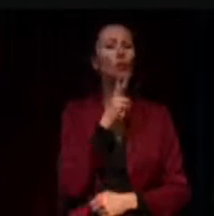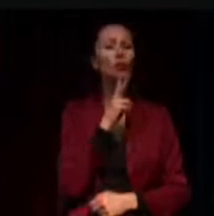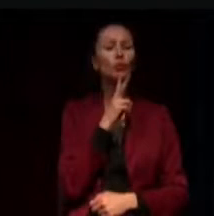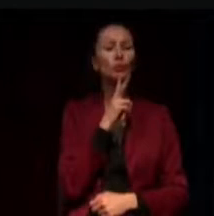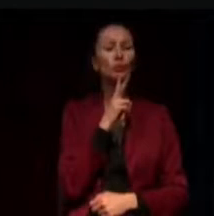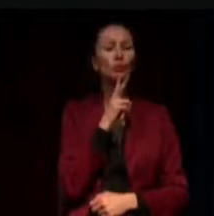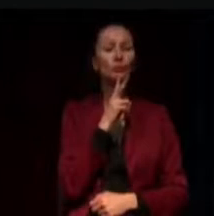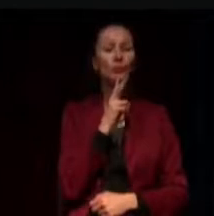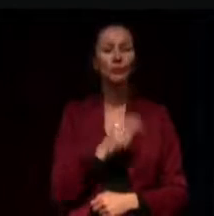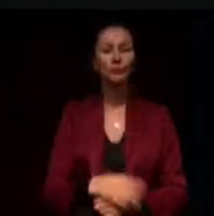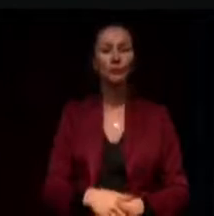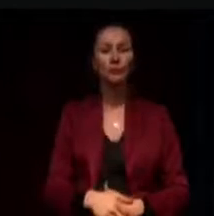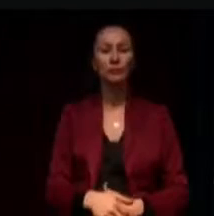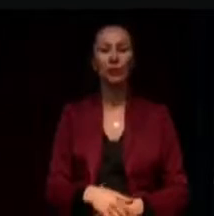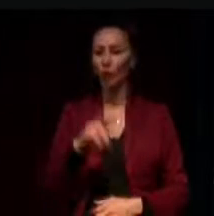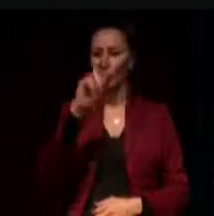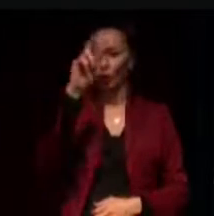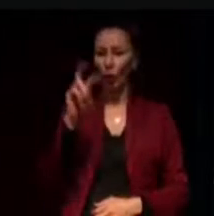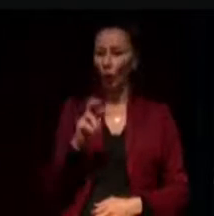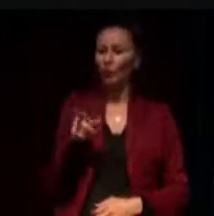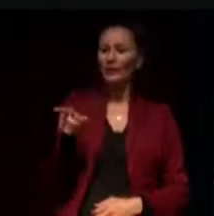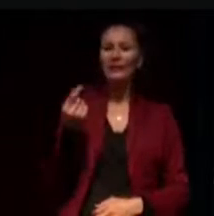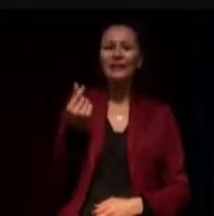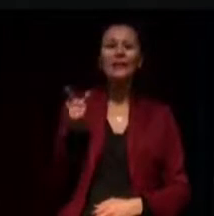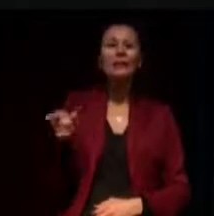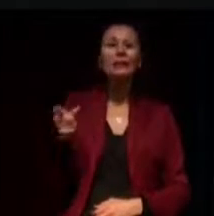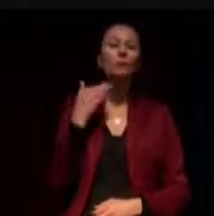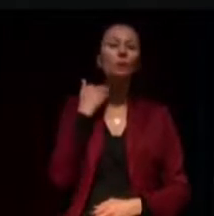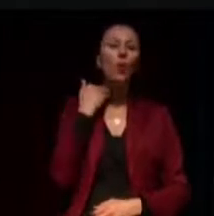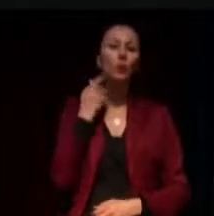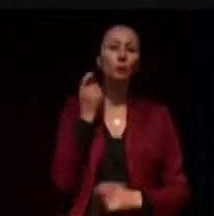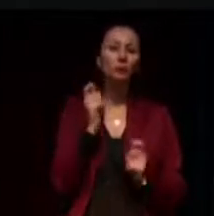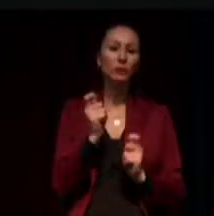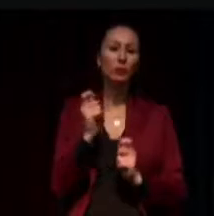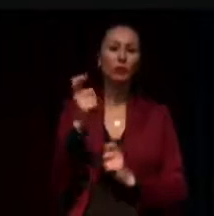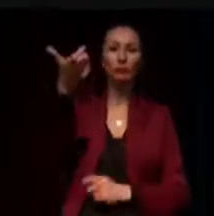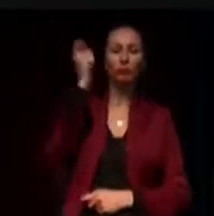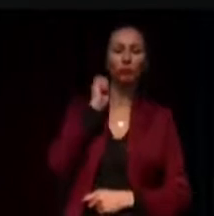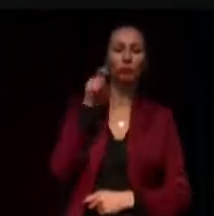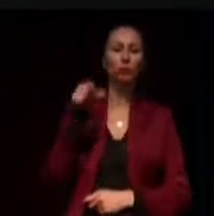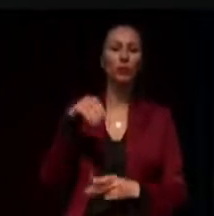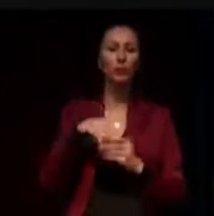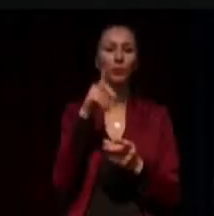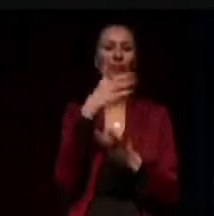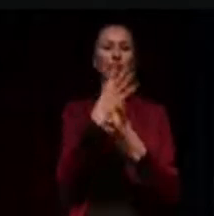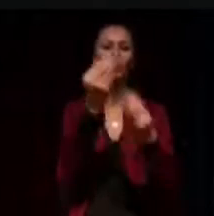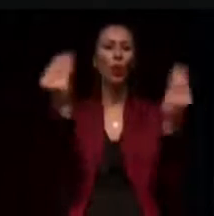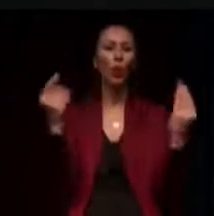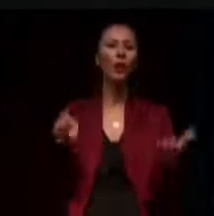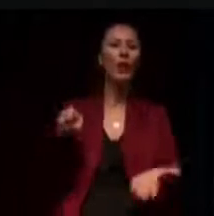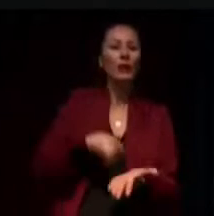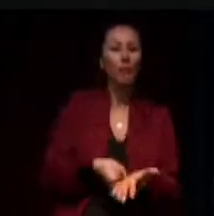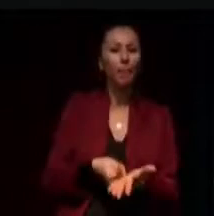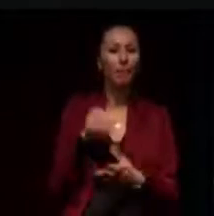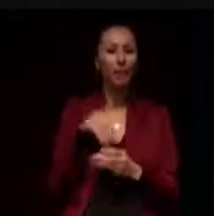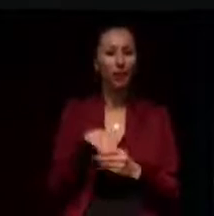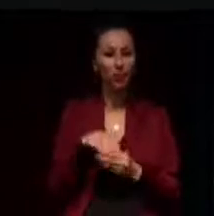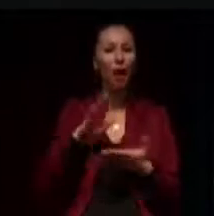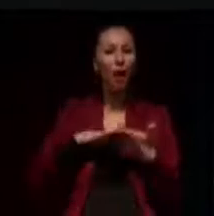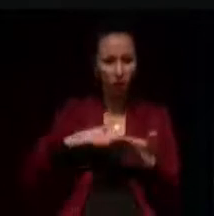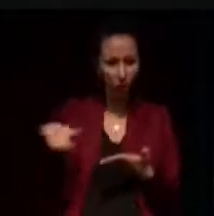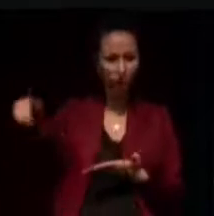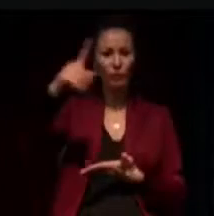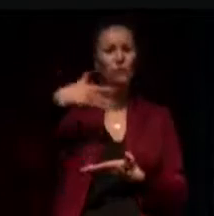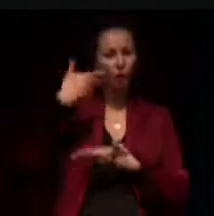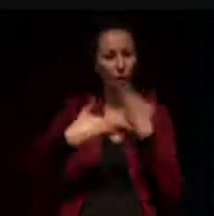sonuçta döviz cinsinden borçlanıyoruz. Birçok yerde, birçok yatırımımızda onları